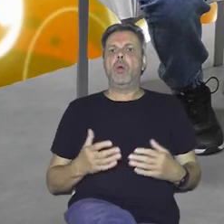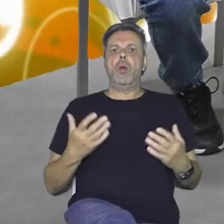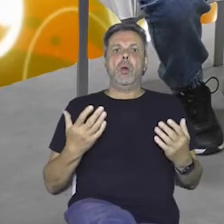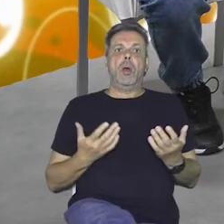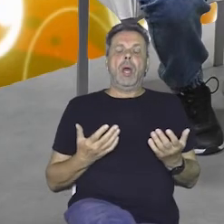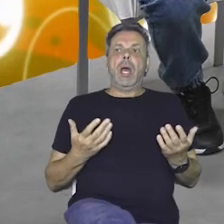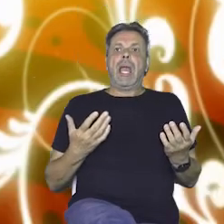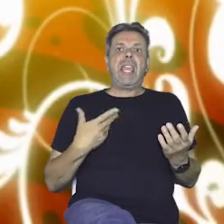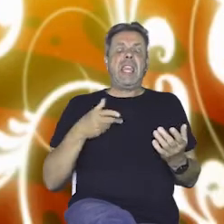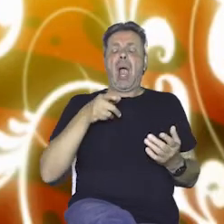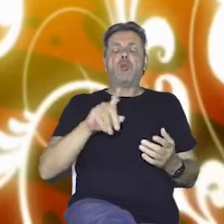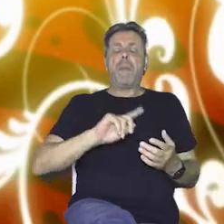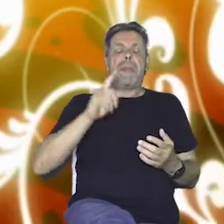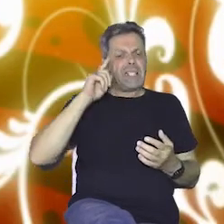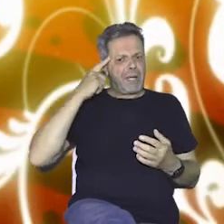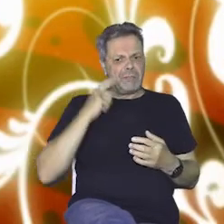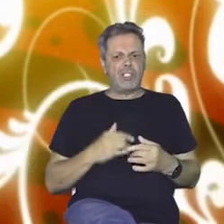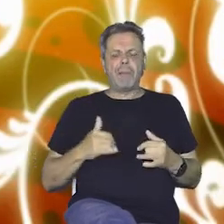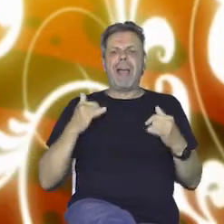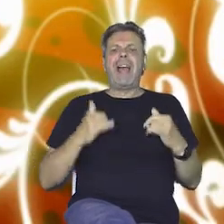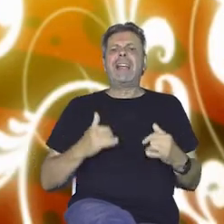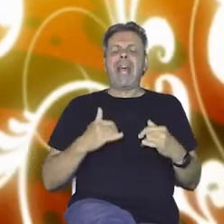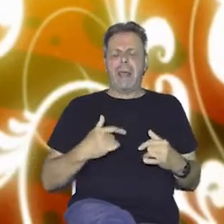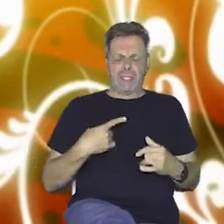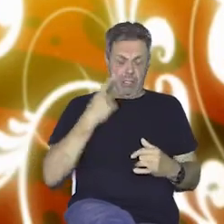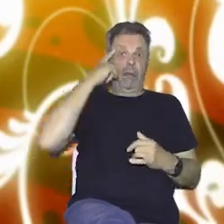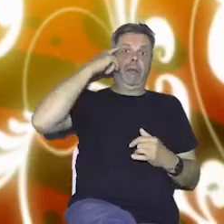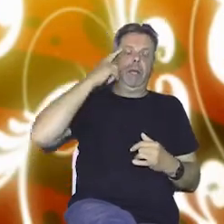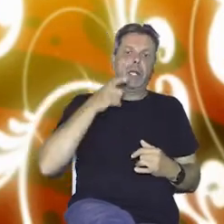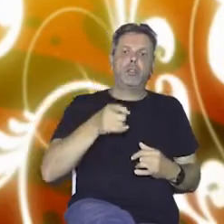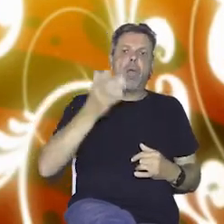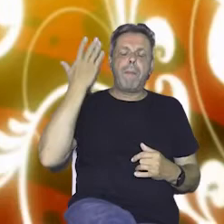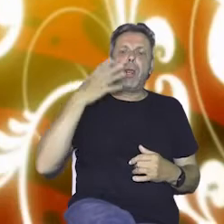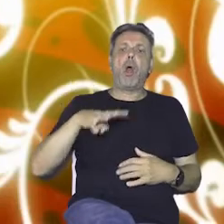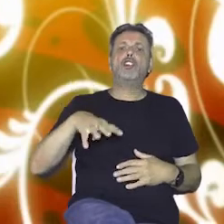nisam razmišljala o tome, nego danas mi to, sine, da je to bilo